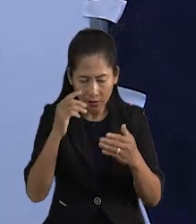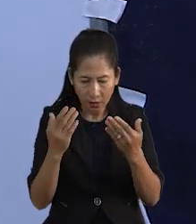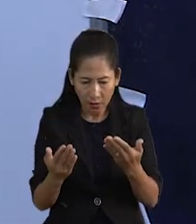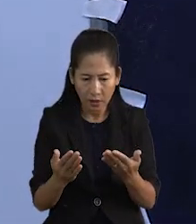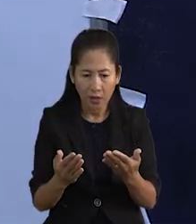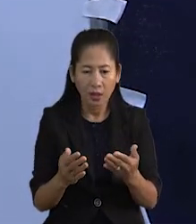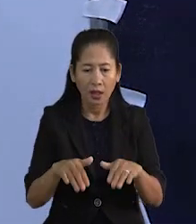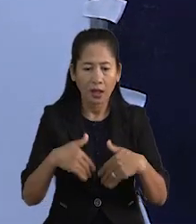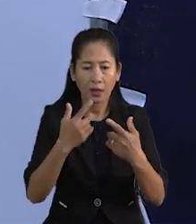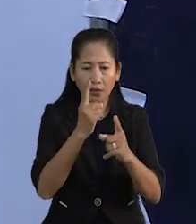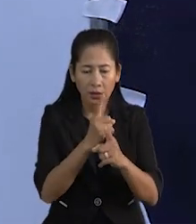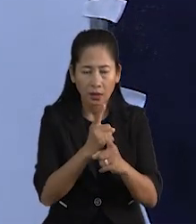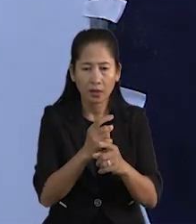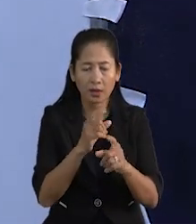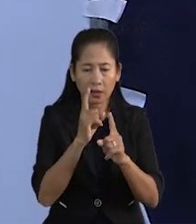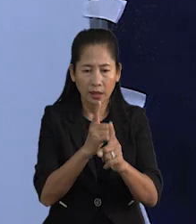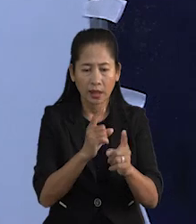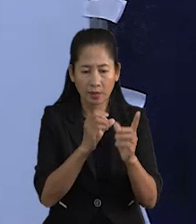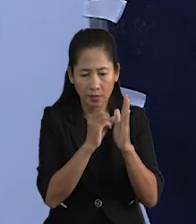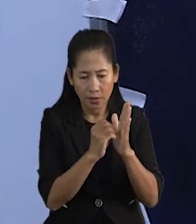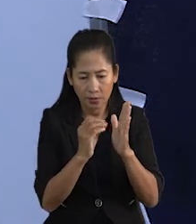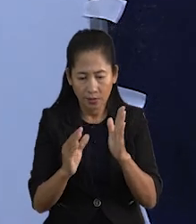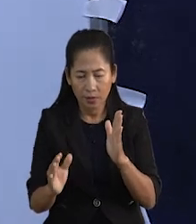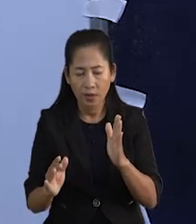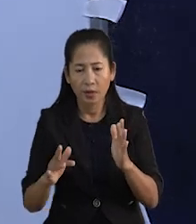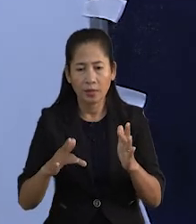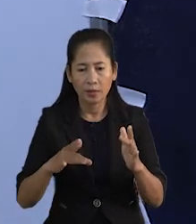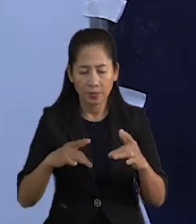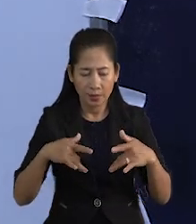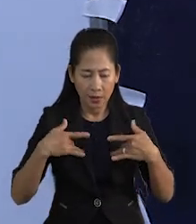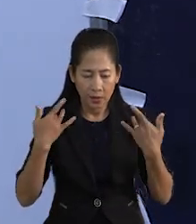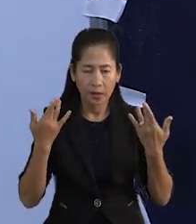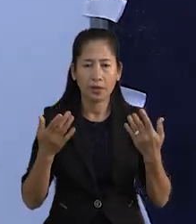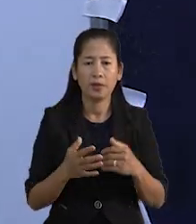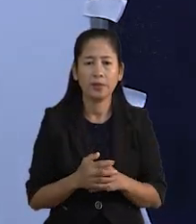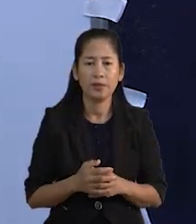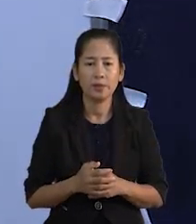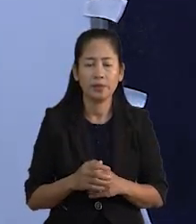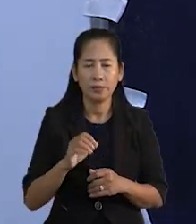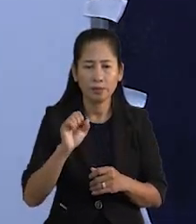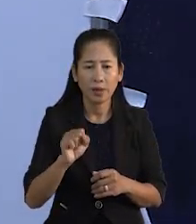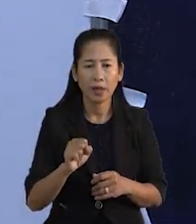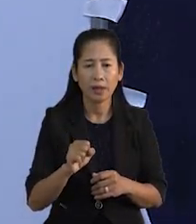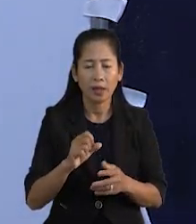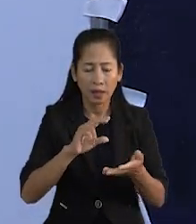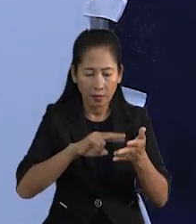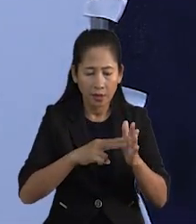នេះឲ្យត្រូវតាមលំដាប់លំដោយនៃព្រឹត្តិការណ៍បាទអញ្ចឹងបានន័យថាលំហាត់ខកូន